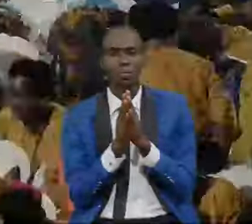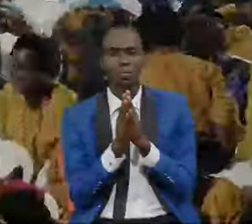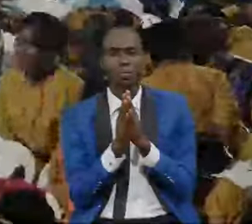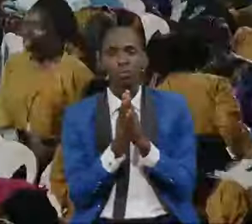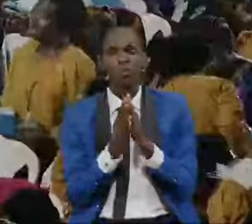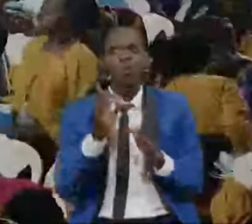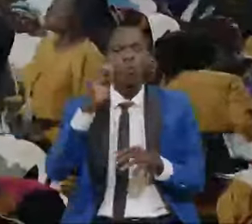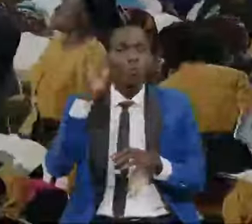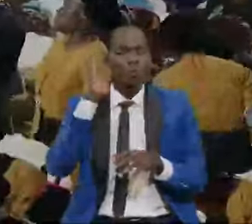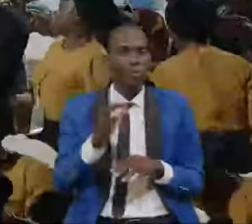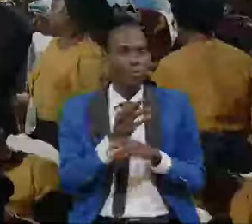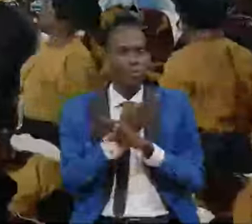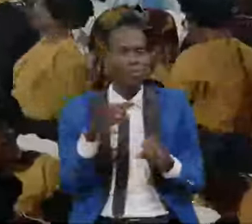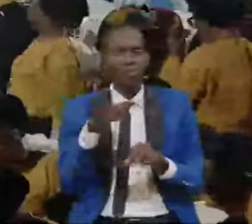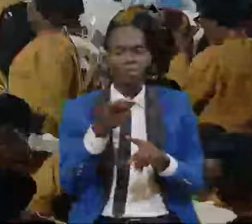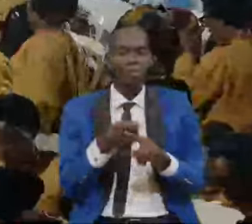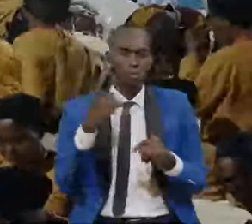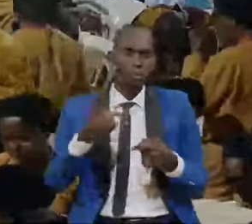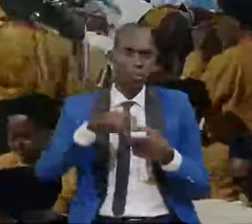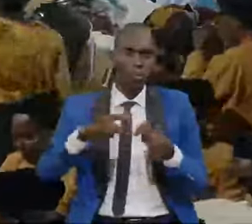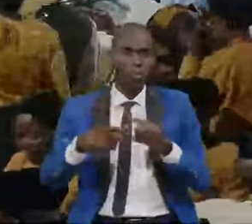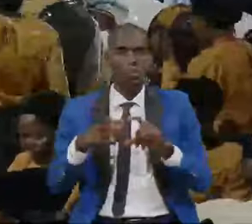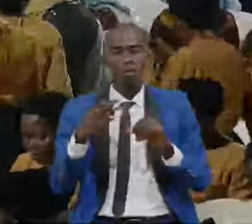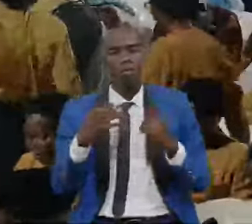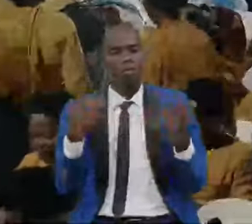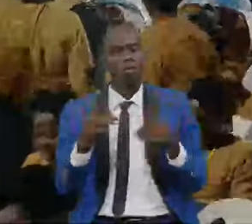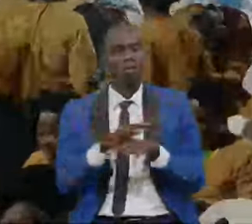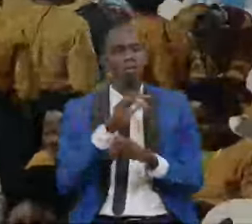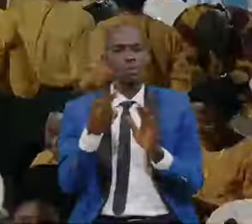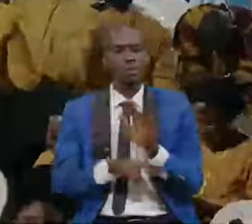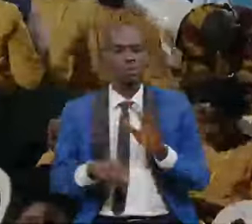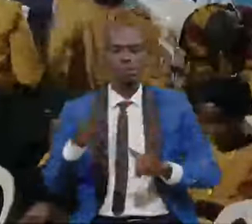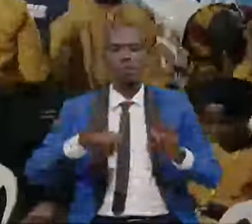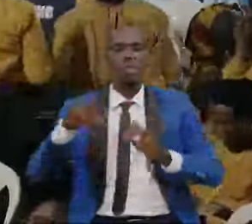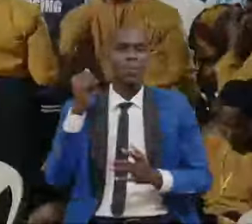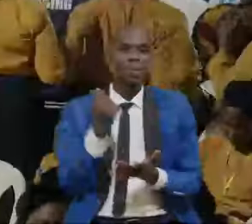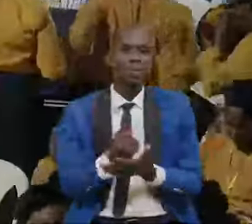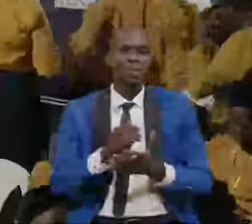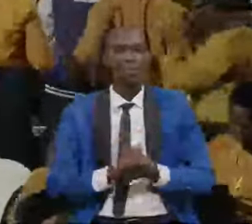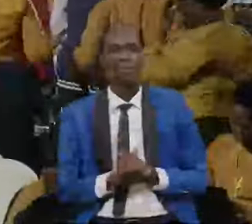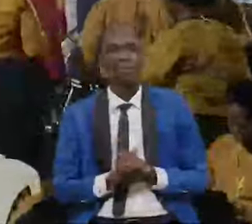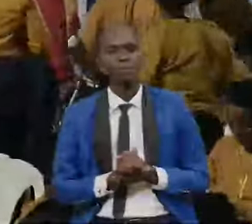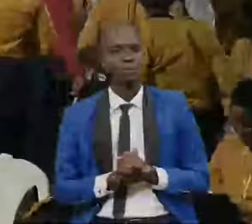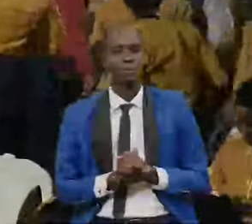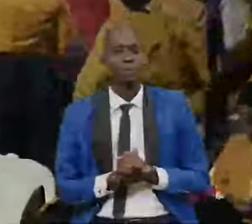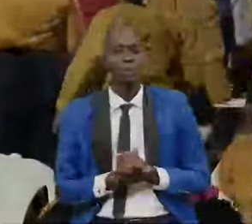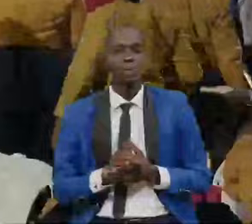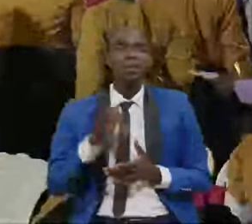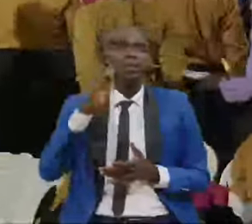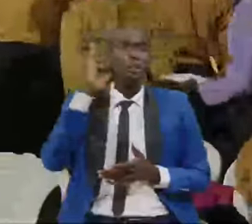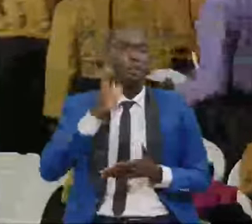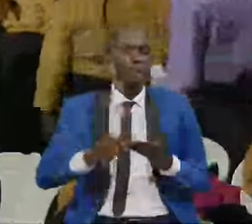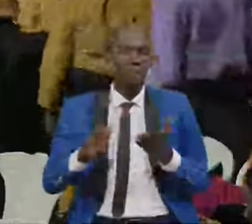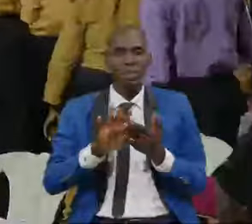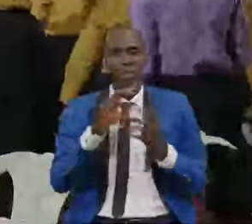Il va te libérer des chaînes du péché, de la maladie. Tu n'as pas dit amen. Il va pardonner tes